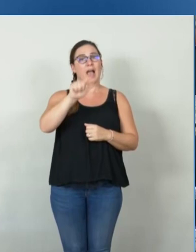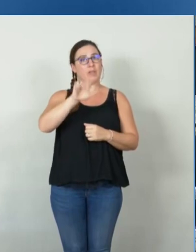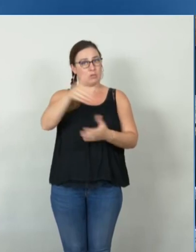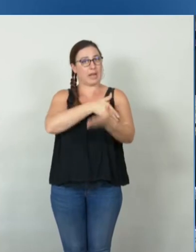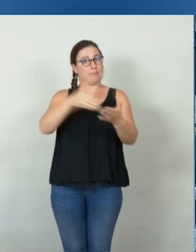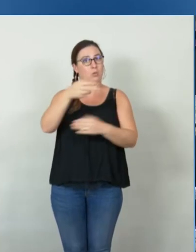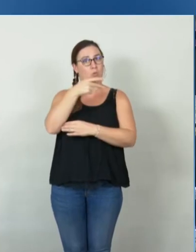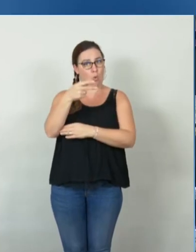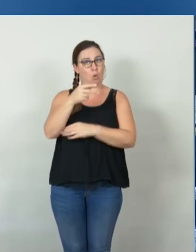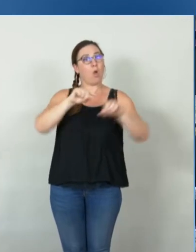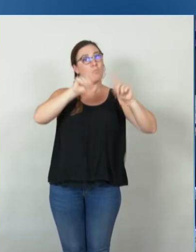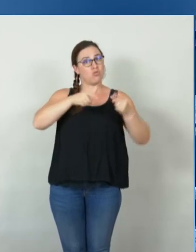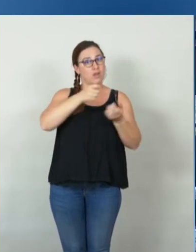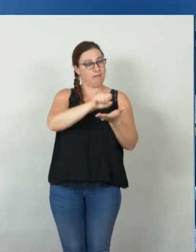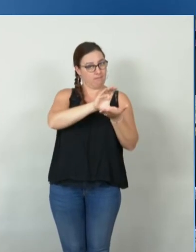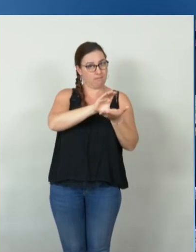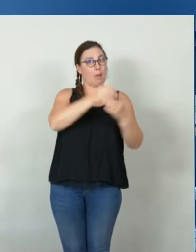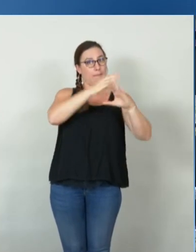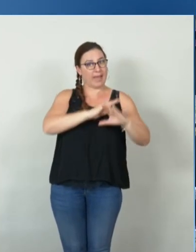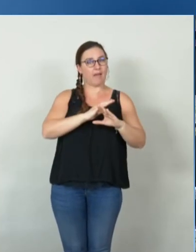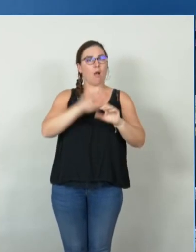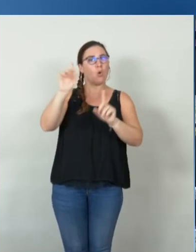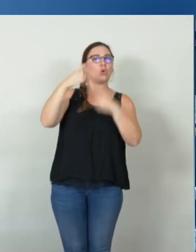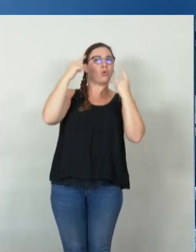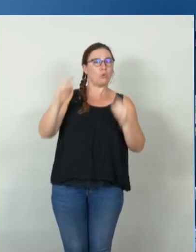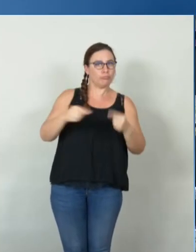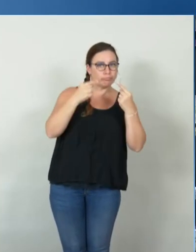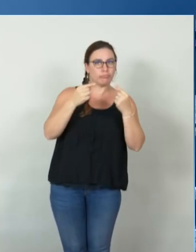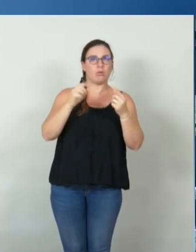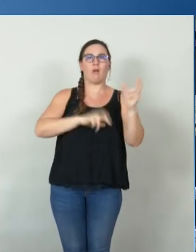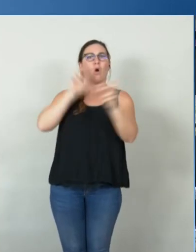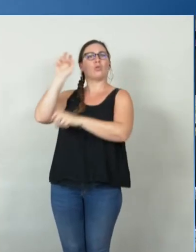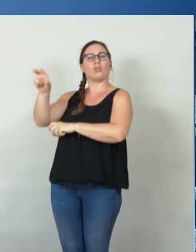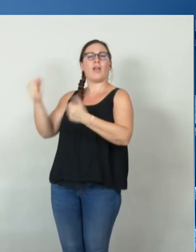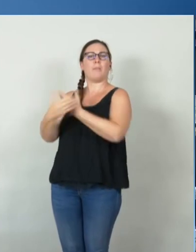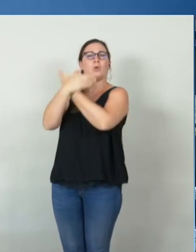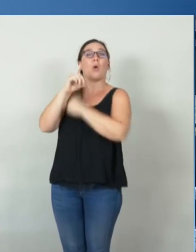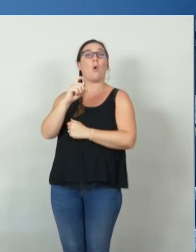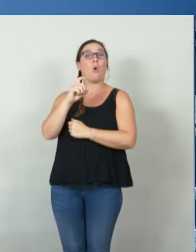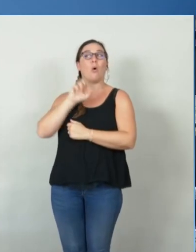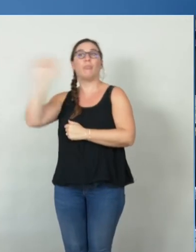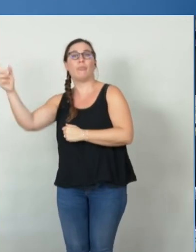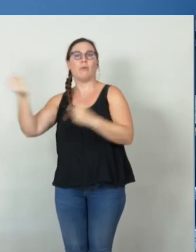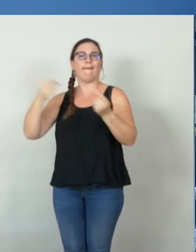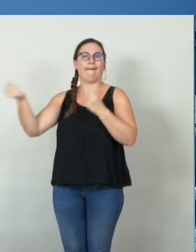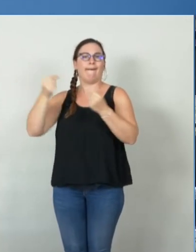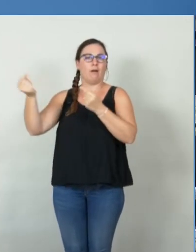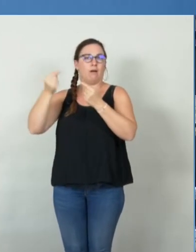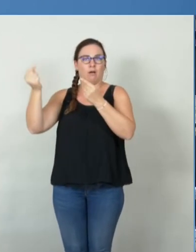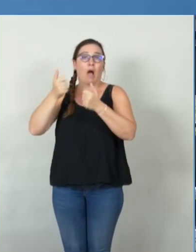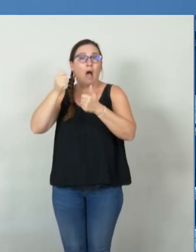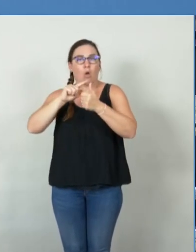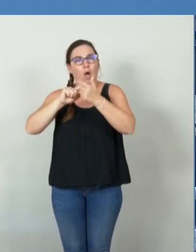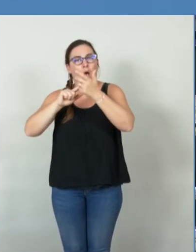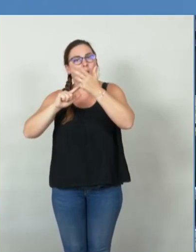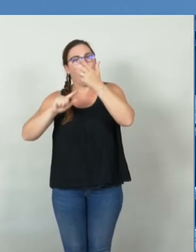d'euros qui sont budgétés pour le contentieux à propos du transfert de l'eau qui vous oppose à la métropole des nombres conflits que vous avez avec